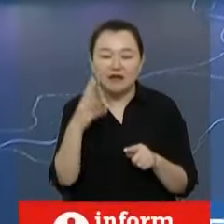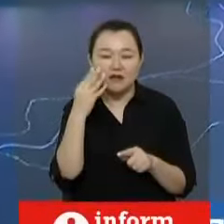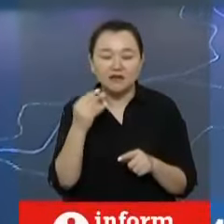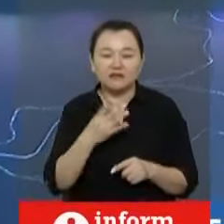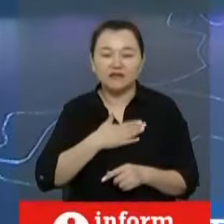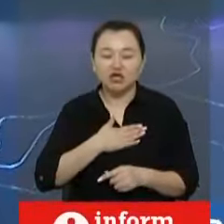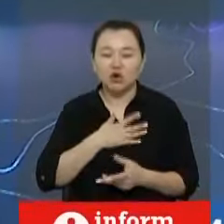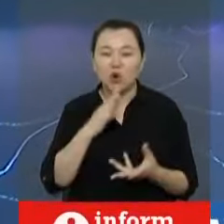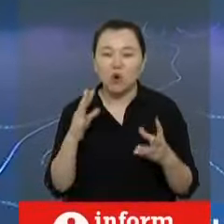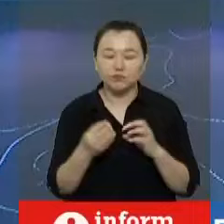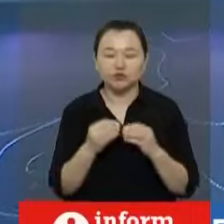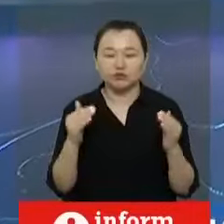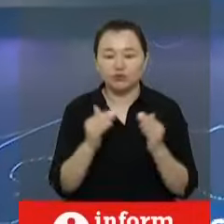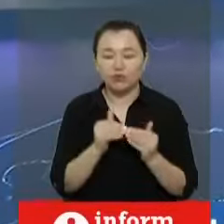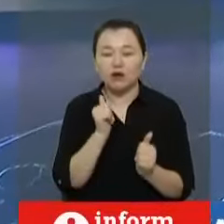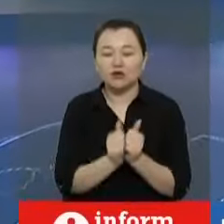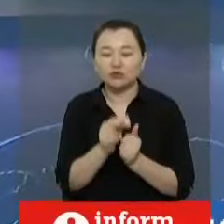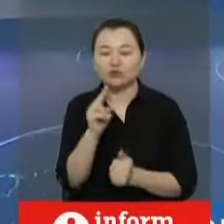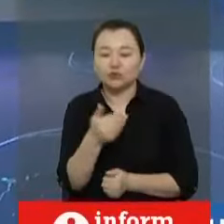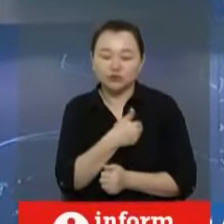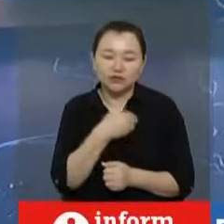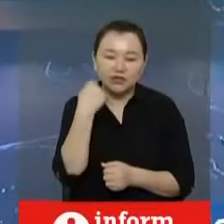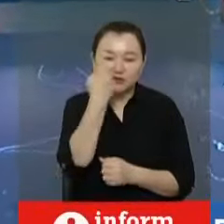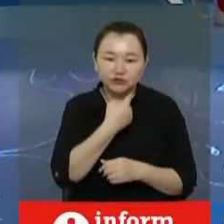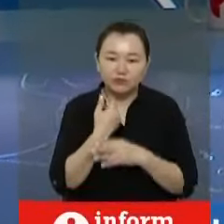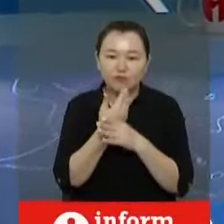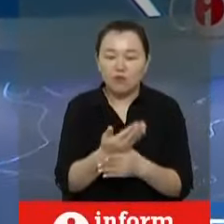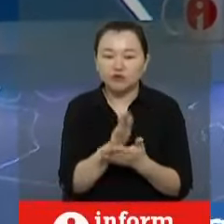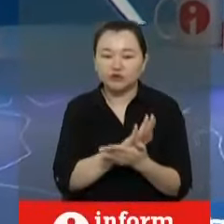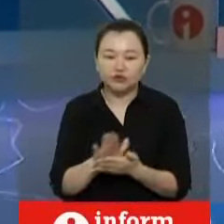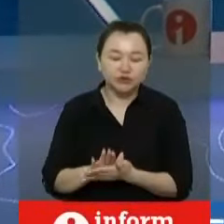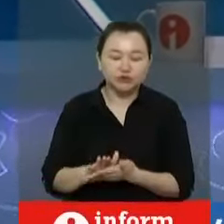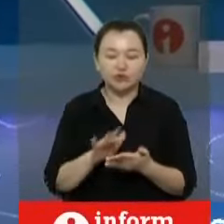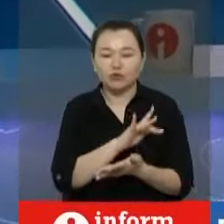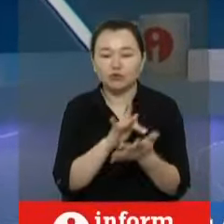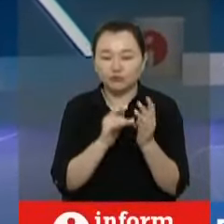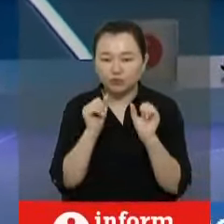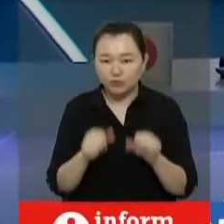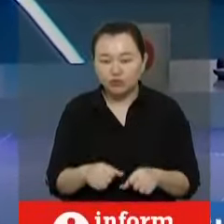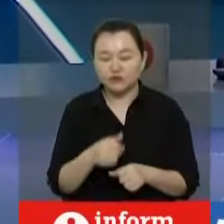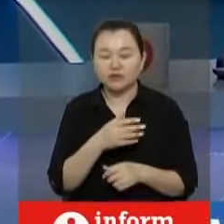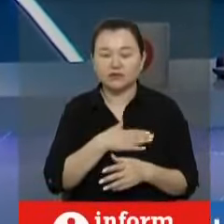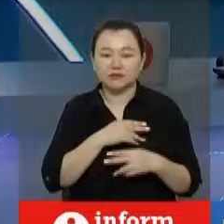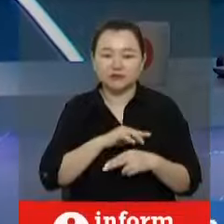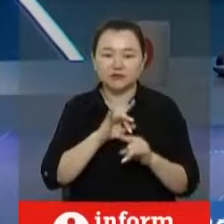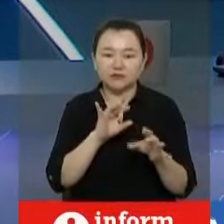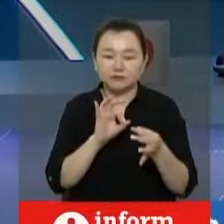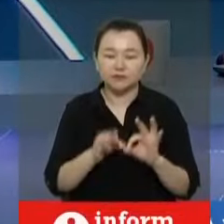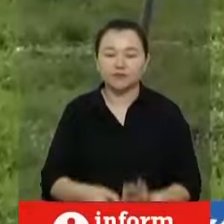общий дом» каждый желающий может лично помочь в благоустройстве города. Подробнее расскажет моя коллега Наргиз